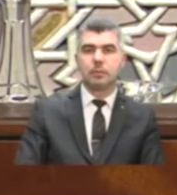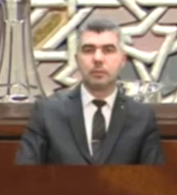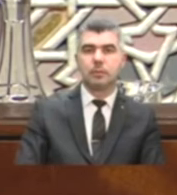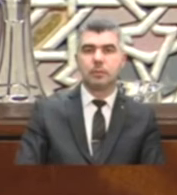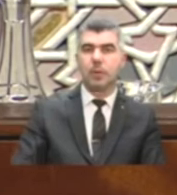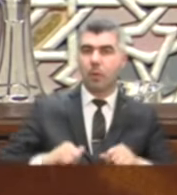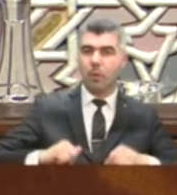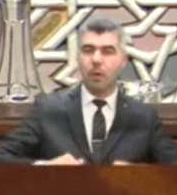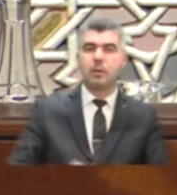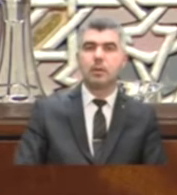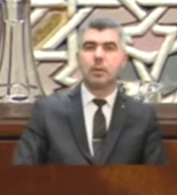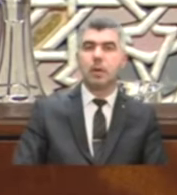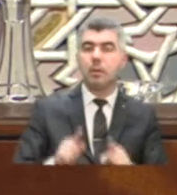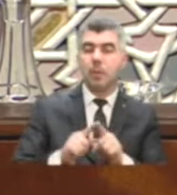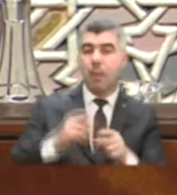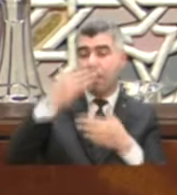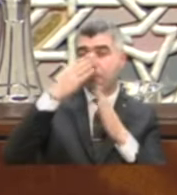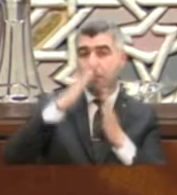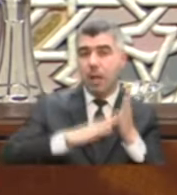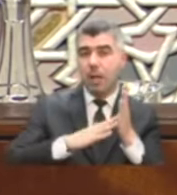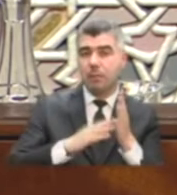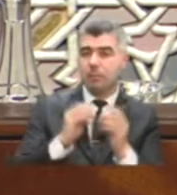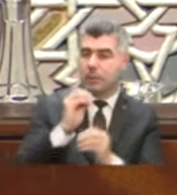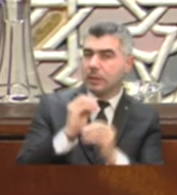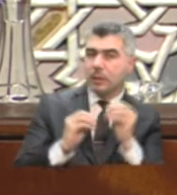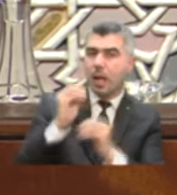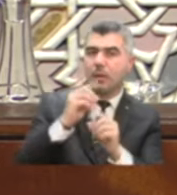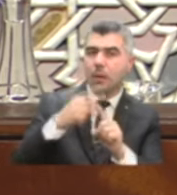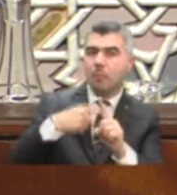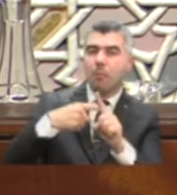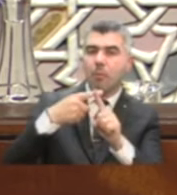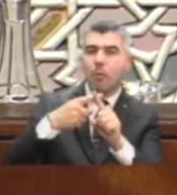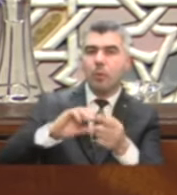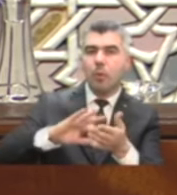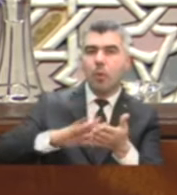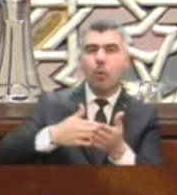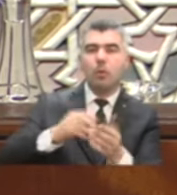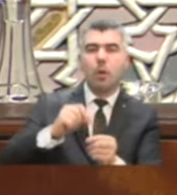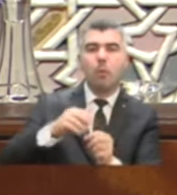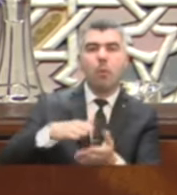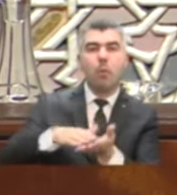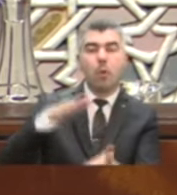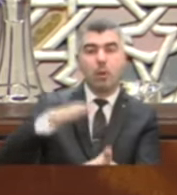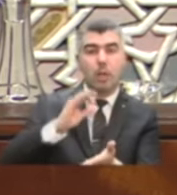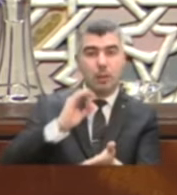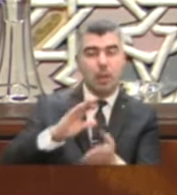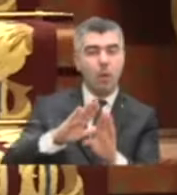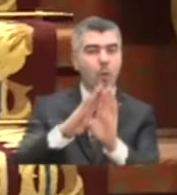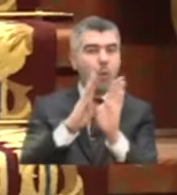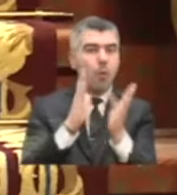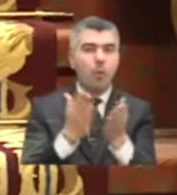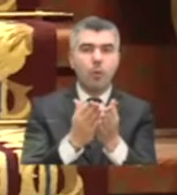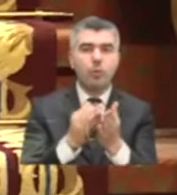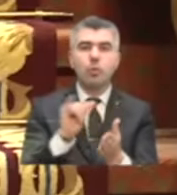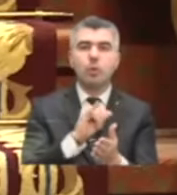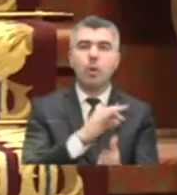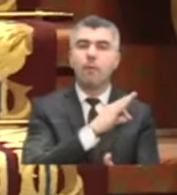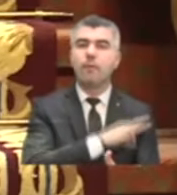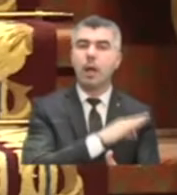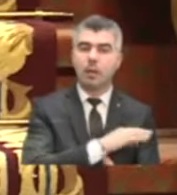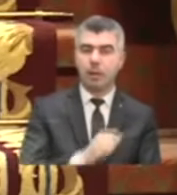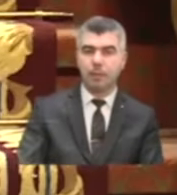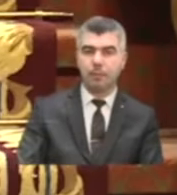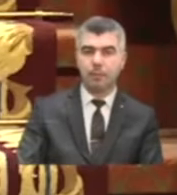السيدة الوزيرة، قهرتوا المغاربة بكثرة الزيادات وكملتوها بزيادة في البوطة اللي تزاد معاها كل شيء. من المستفيد؟